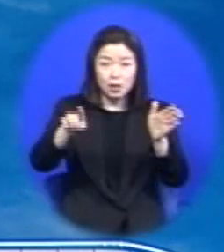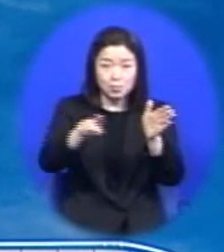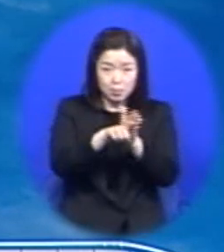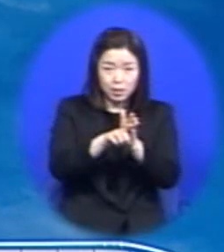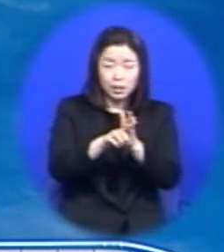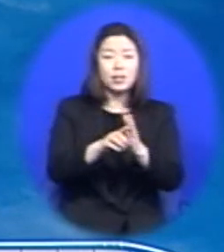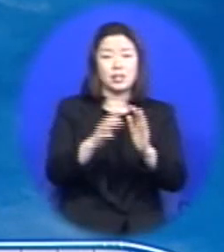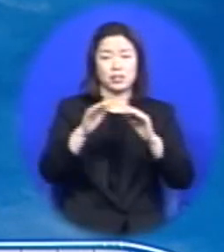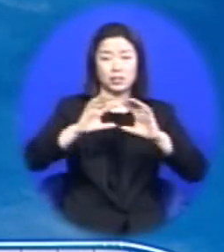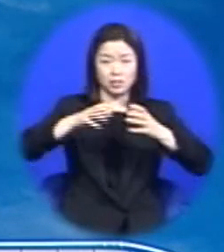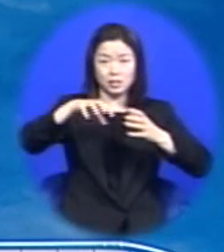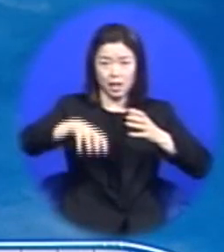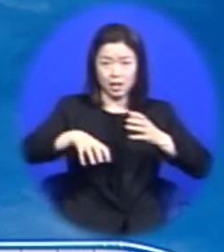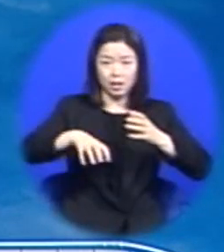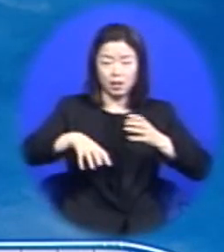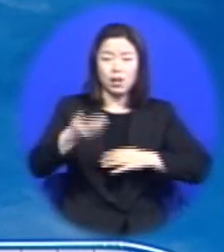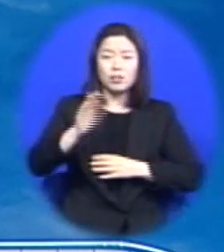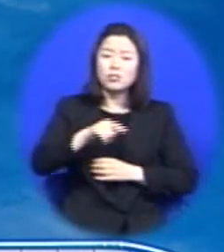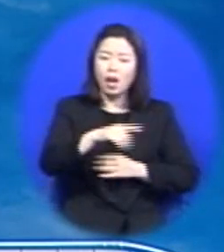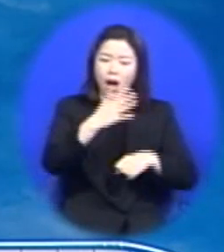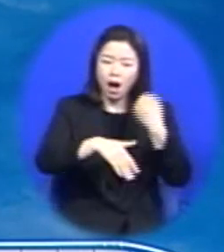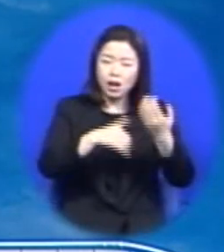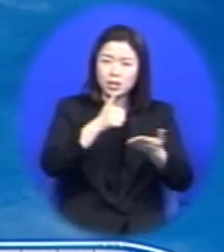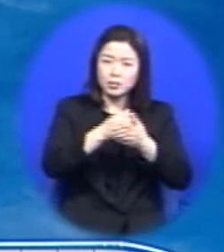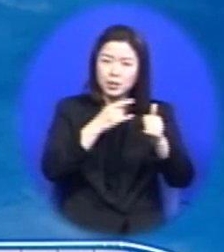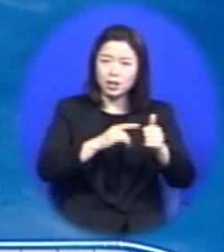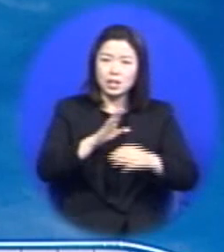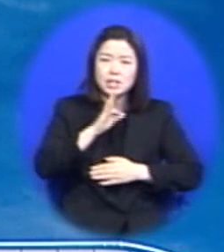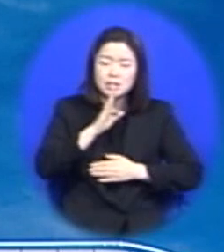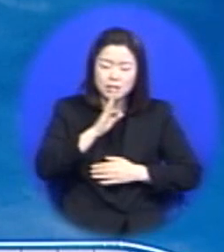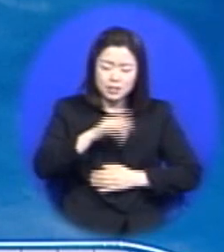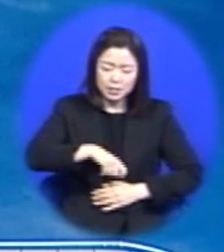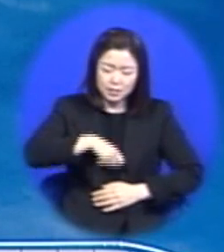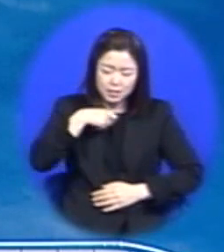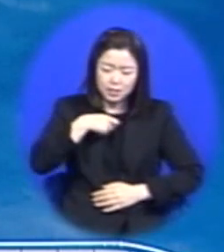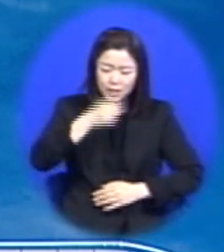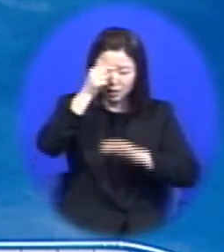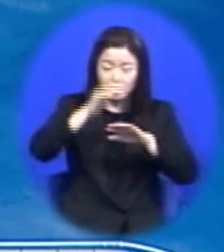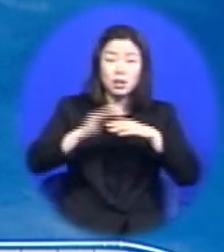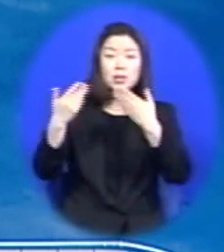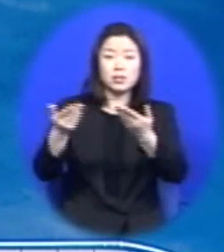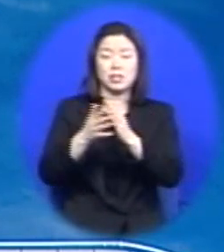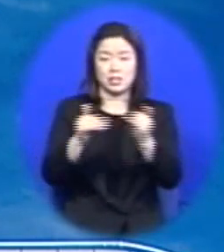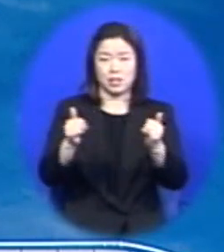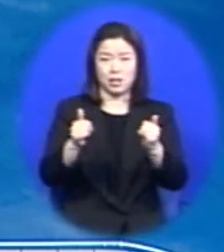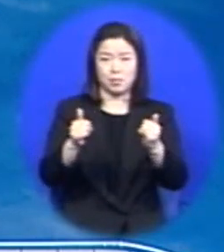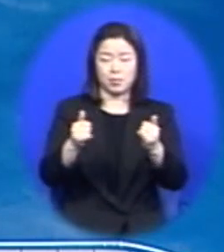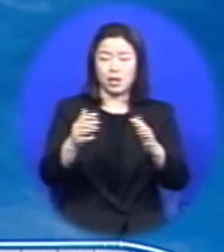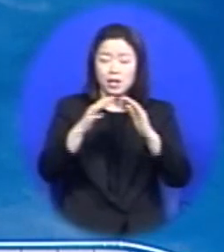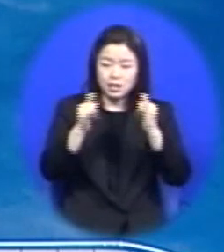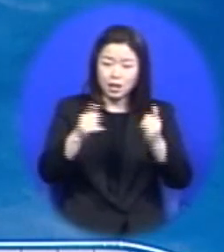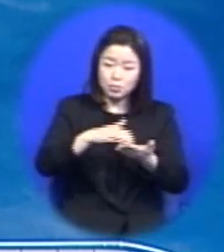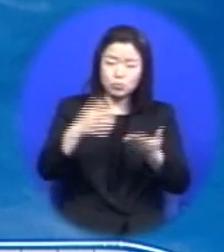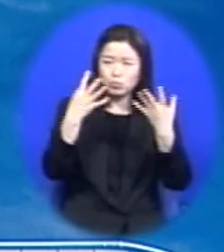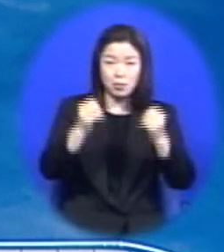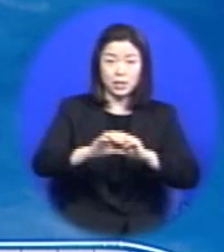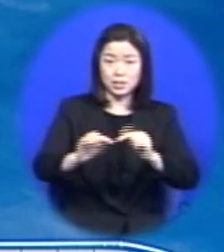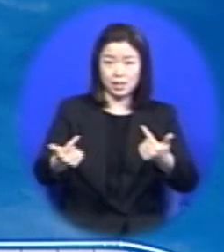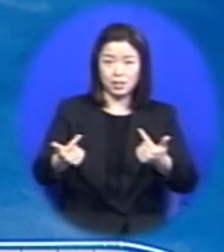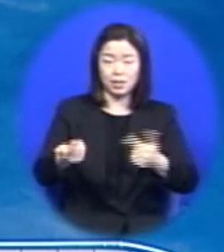근데 거기에 그렇게 하나님께 신실하게 예배하는 사람들이 있더래요. 얼마 사람이 많지 않지만